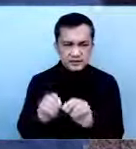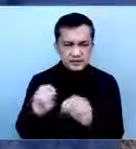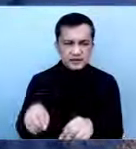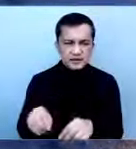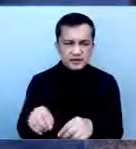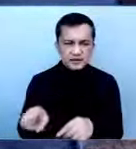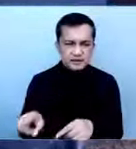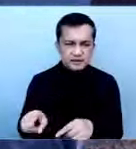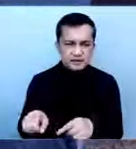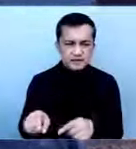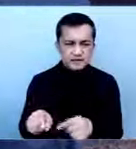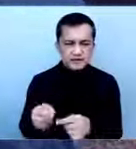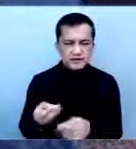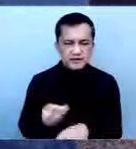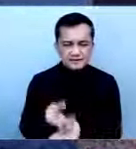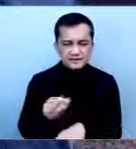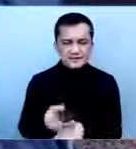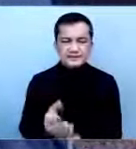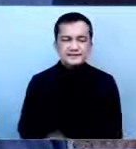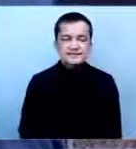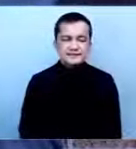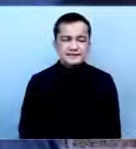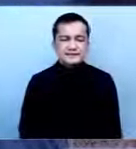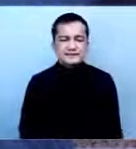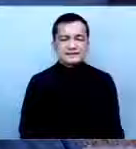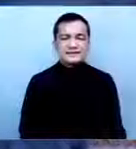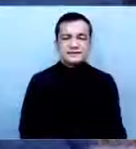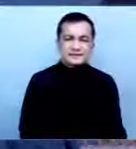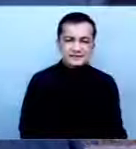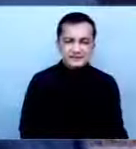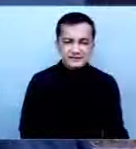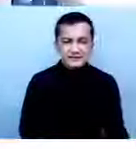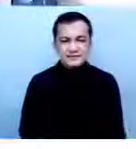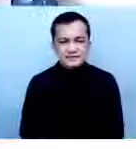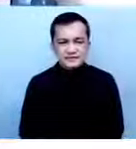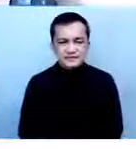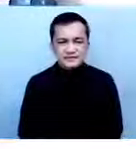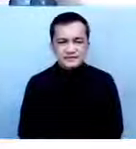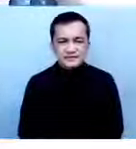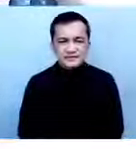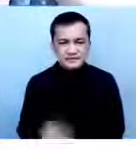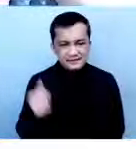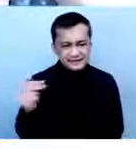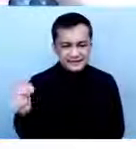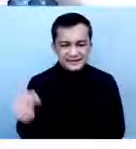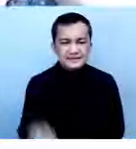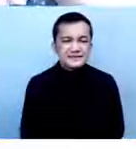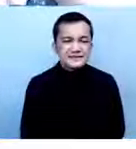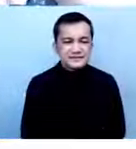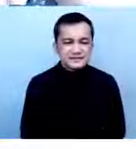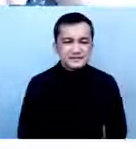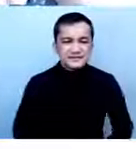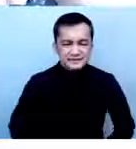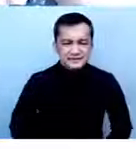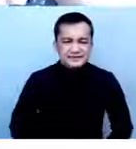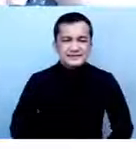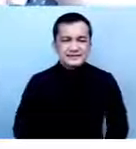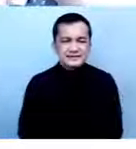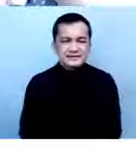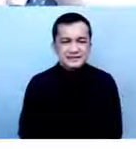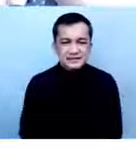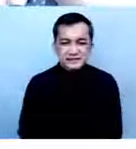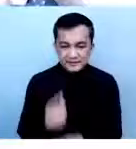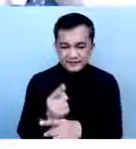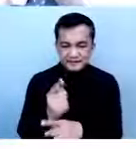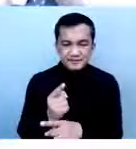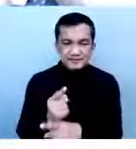ganitong paandar. Yay! Sorry. Sorry. Lumilipad. Ano naman ang pet mo? Diba? Diba? Oh,